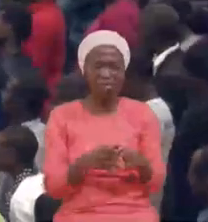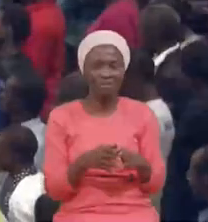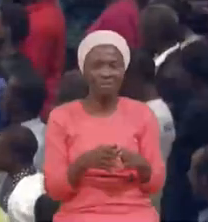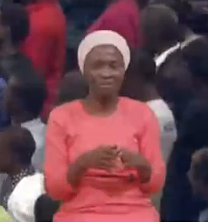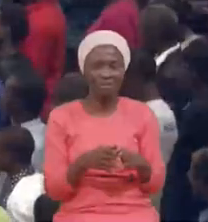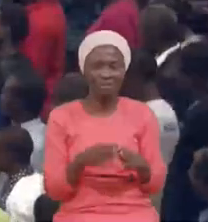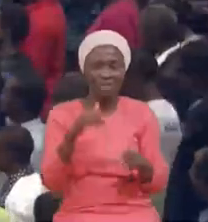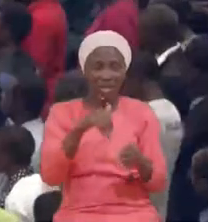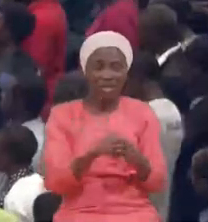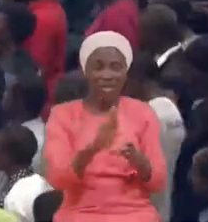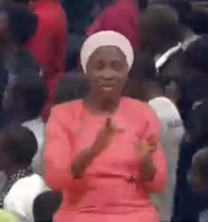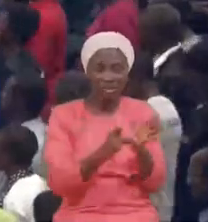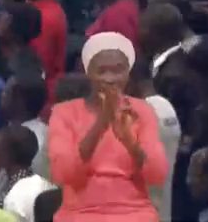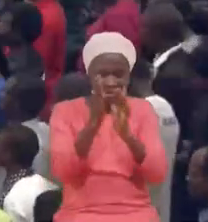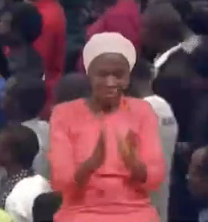comportement,